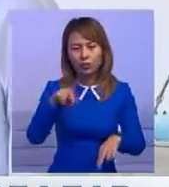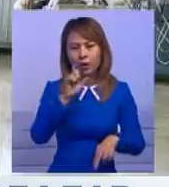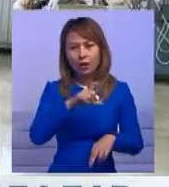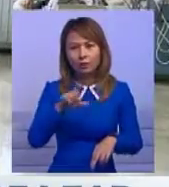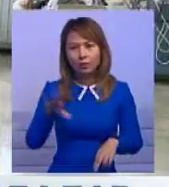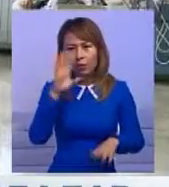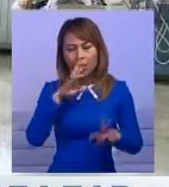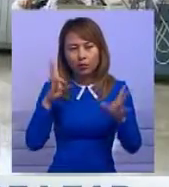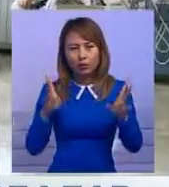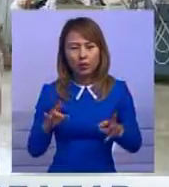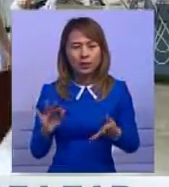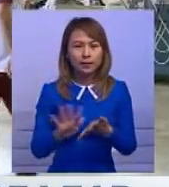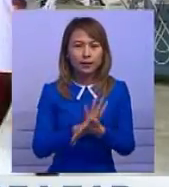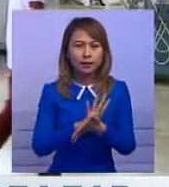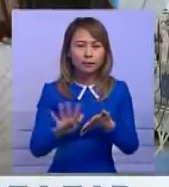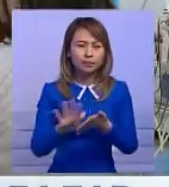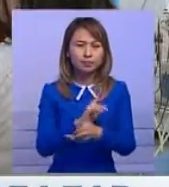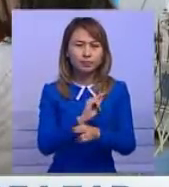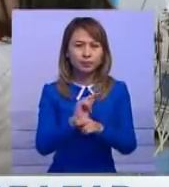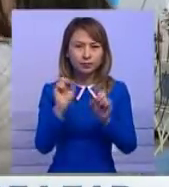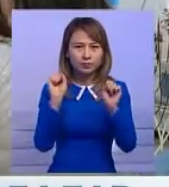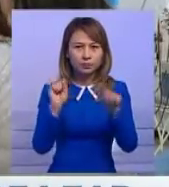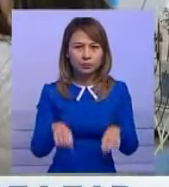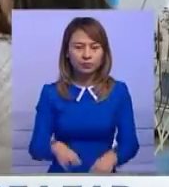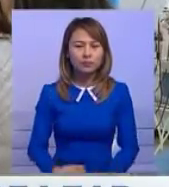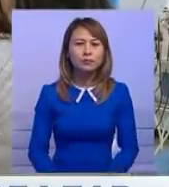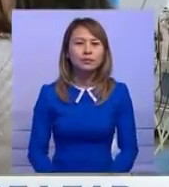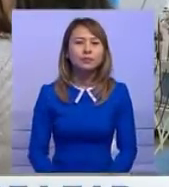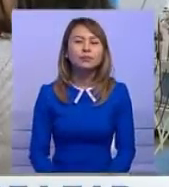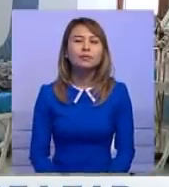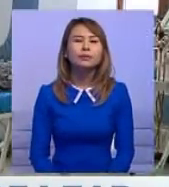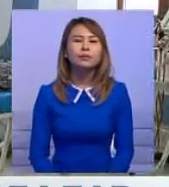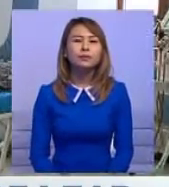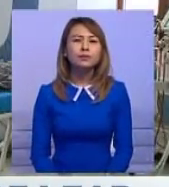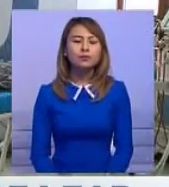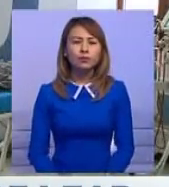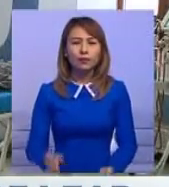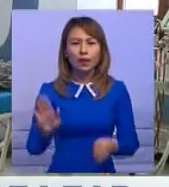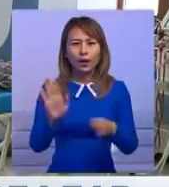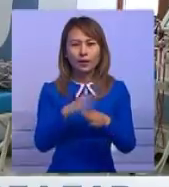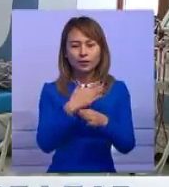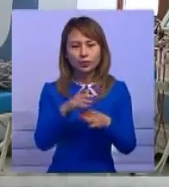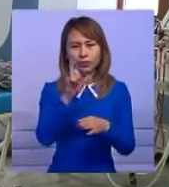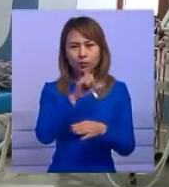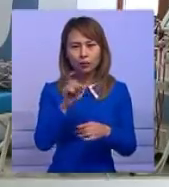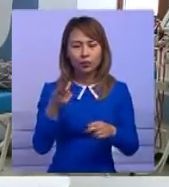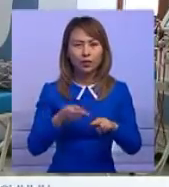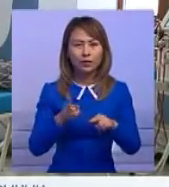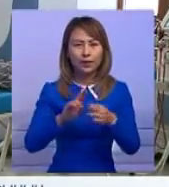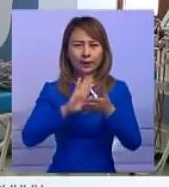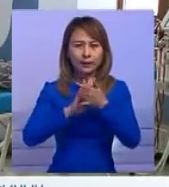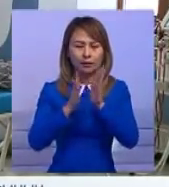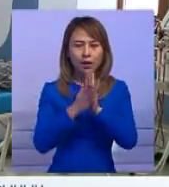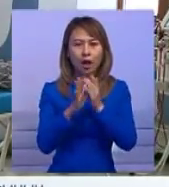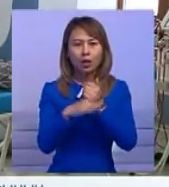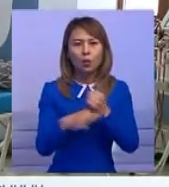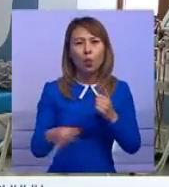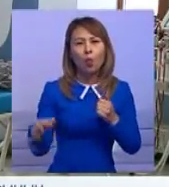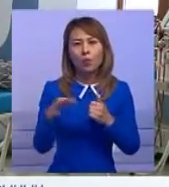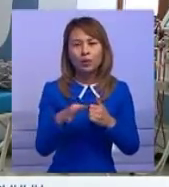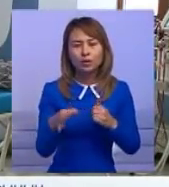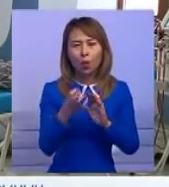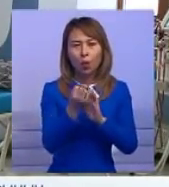жаңа орталықта тегін ем қабылдап жатыр. Жекеменшік инвестормен келісім бойынша қазіргі осы Атырау облысына